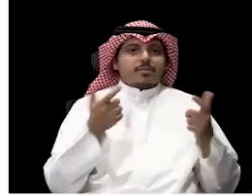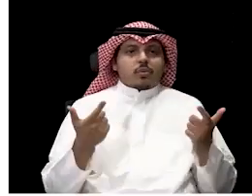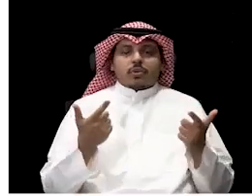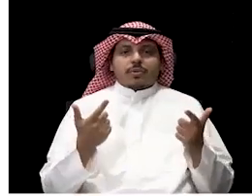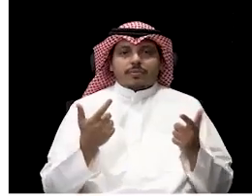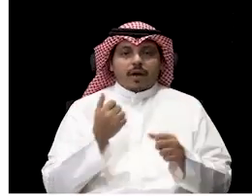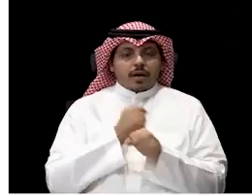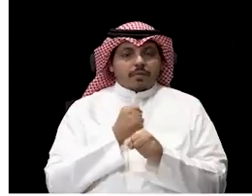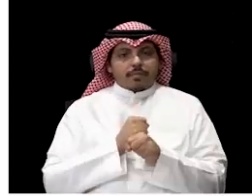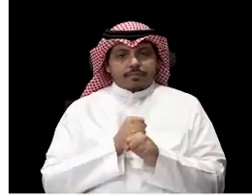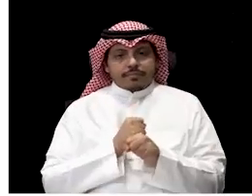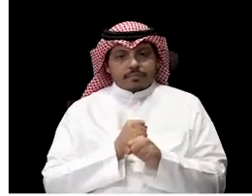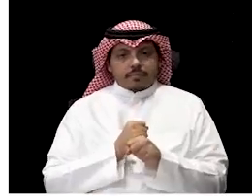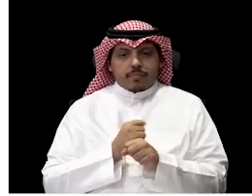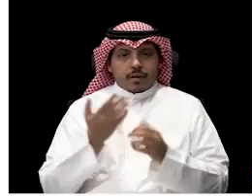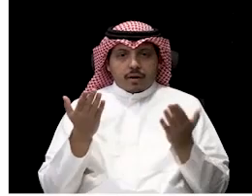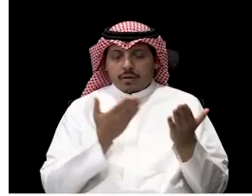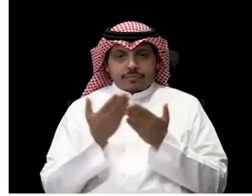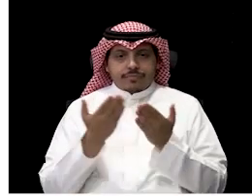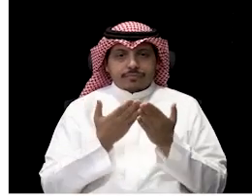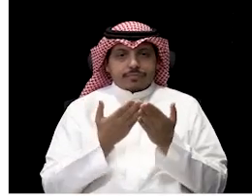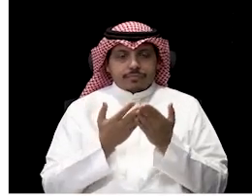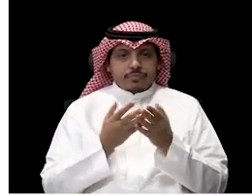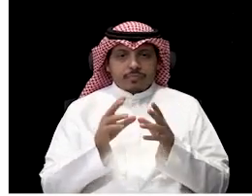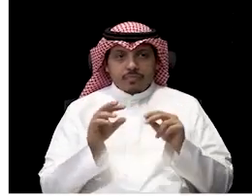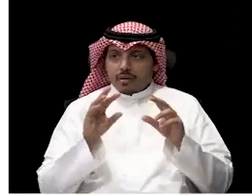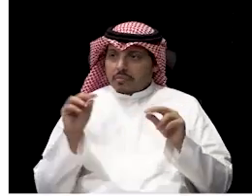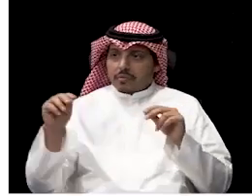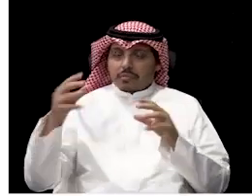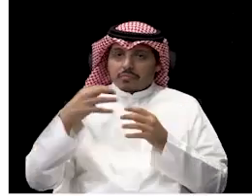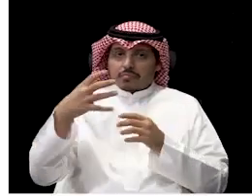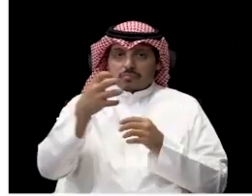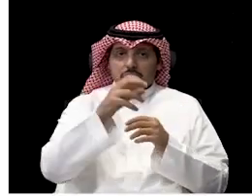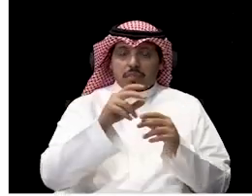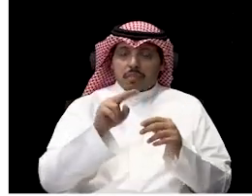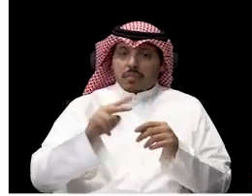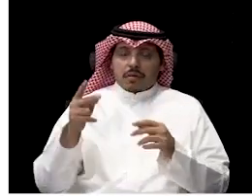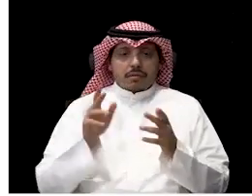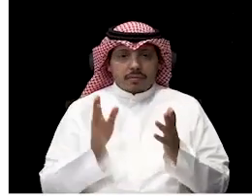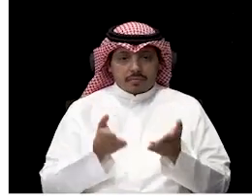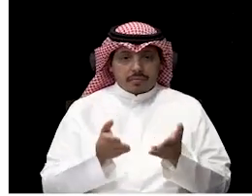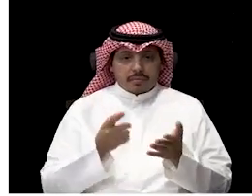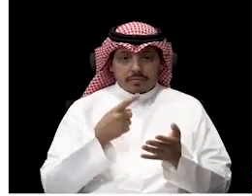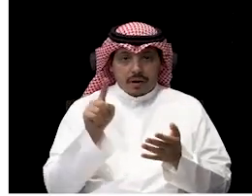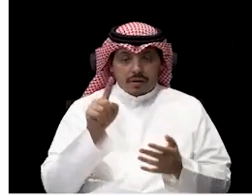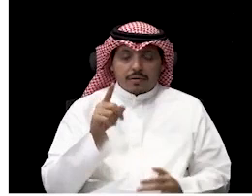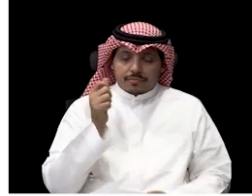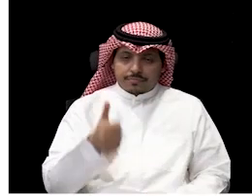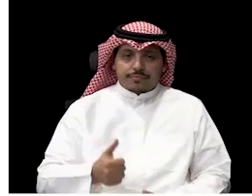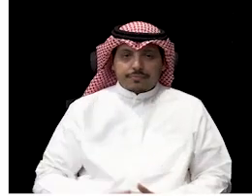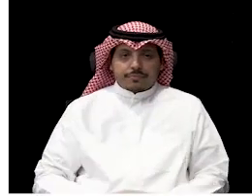الأعمال الدراسية وألا نقلد الآخرين. ما رأيك؟ أحسنت، نقول